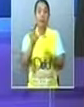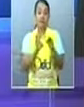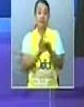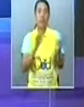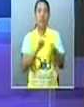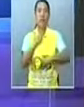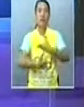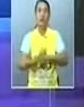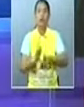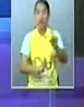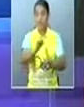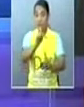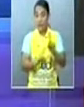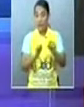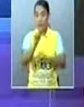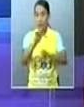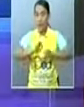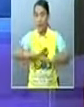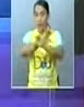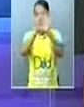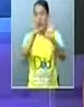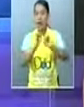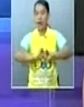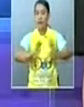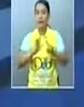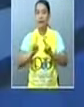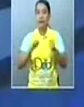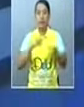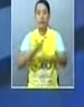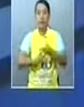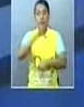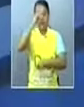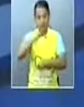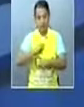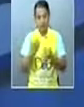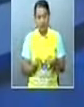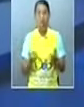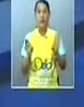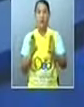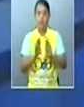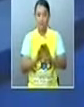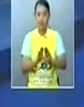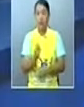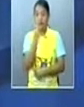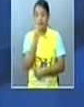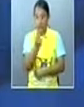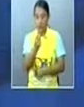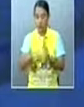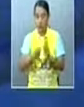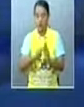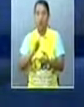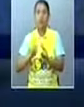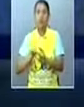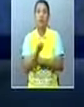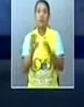ใสเลยแต่ตลาดบ้านเราเนี่ยปิด ใช่ค่ะพอปิดทำการเนี่ยนะคะ มาในวันนี้เนี่ยถือว่ายังมีปัจจัยที่ต้องติดตามเพราะว่าในทิศทางของตล